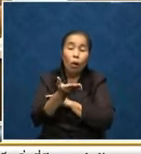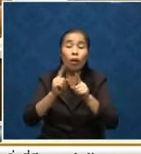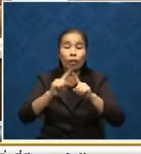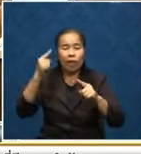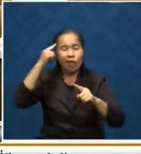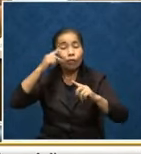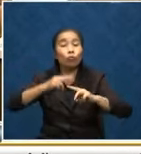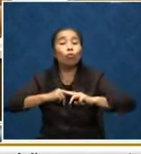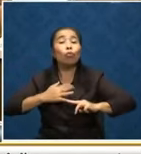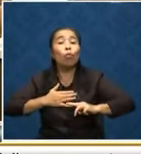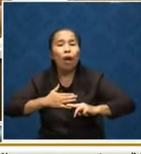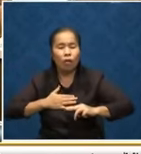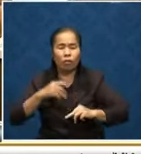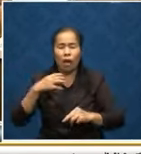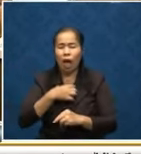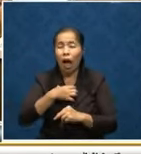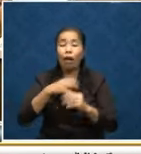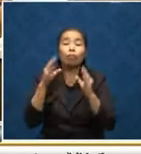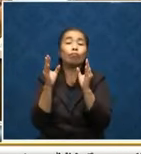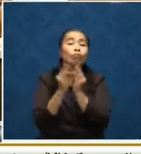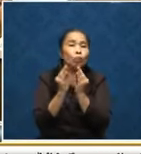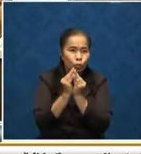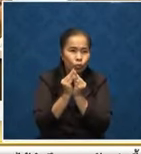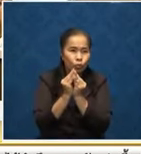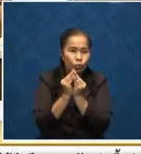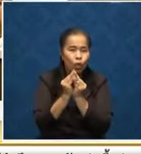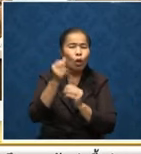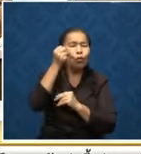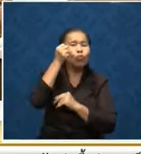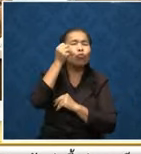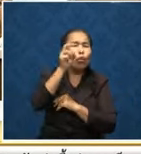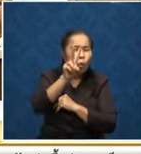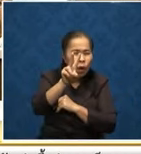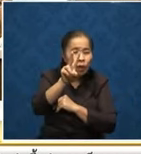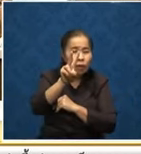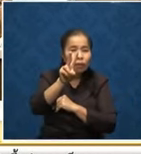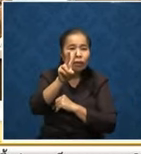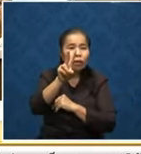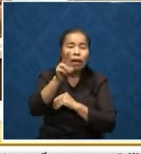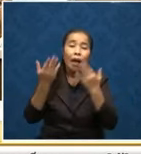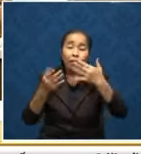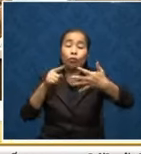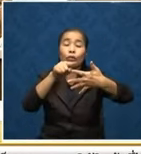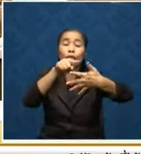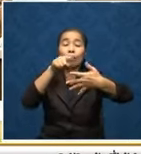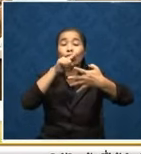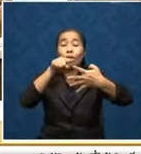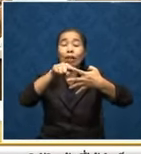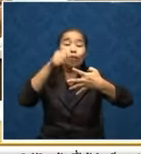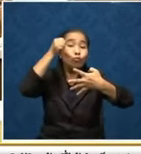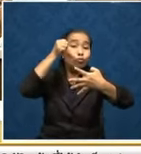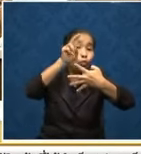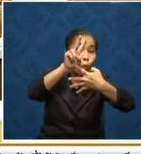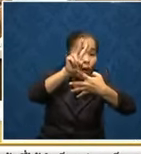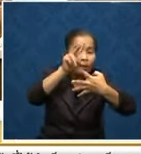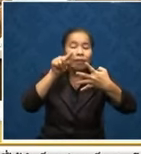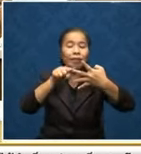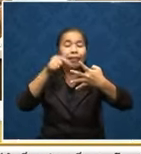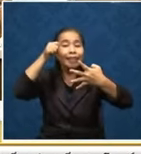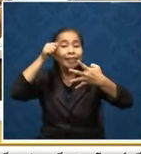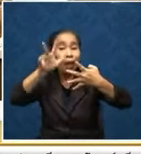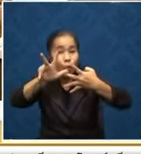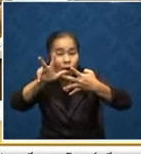าเราน่าจะประชุมนะครับ2วันอาทิตย์ถึง3วันอาทิตย์เว้นอาทิตย์กันเป็นลักษณะอย่างนี้ผ